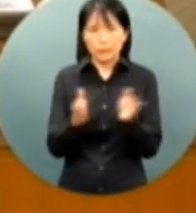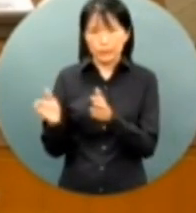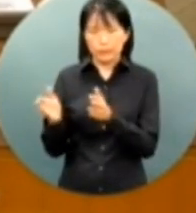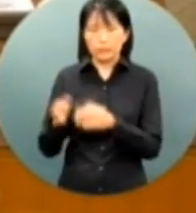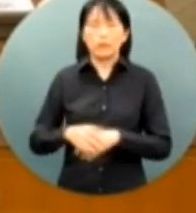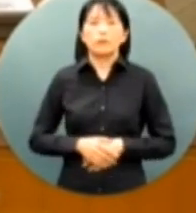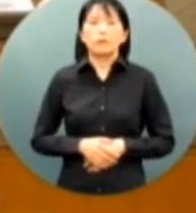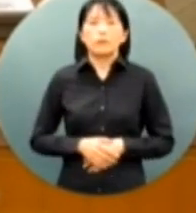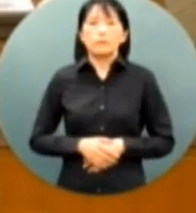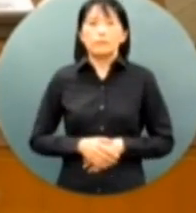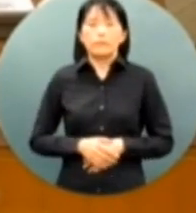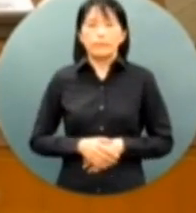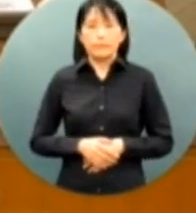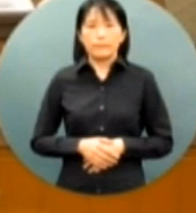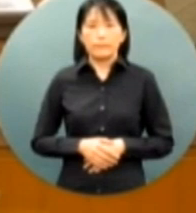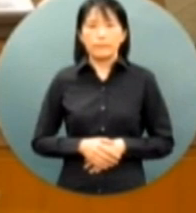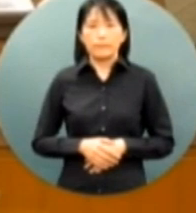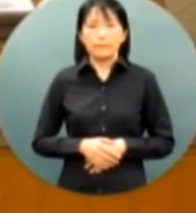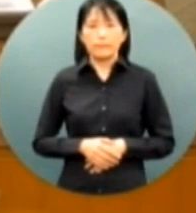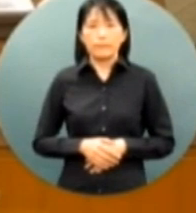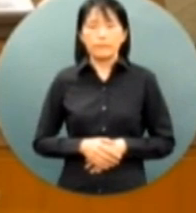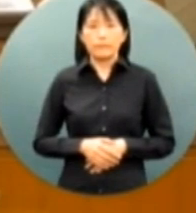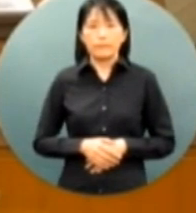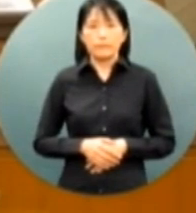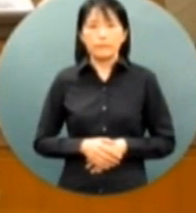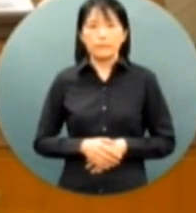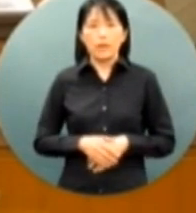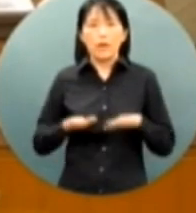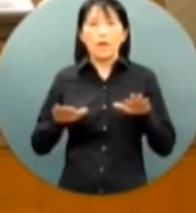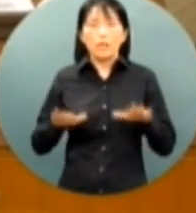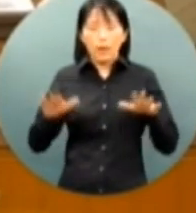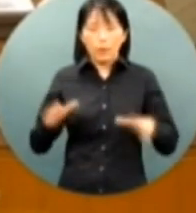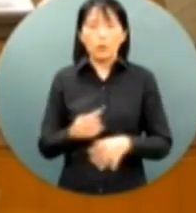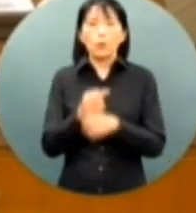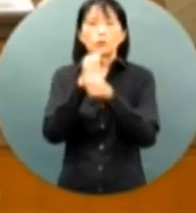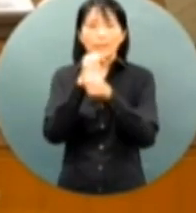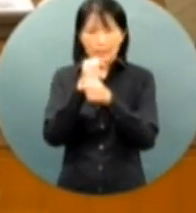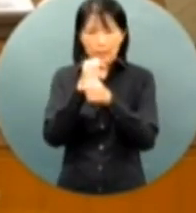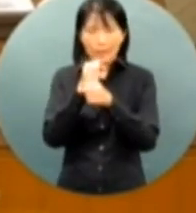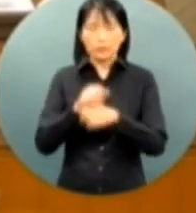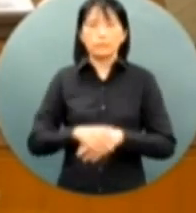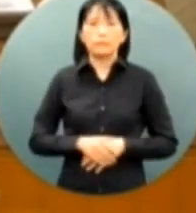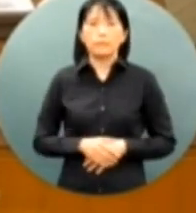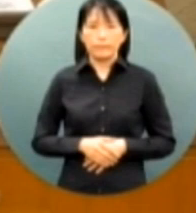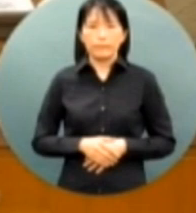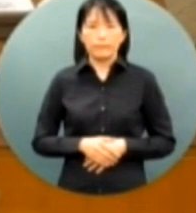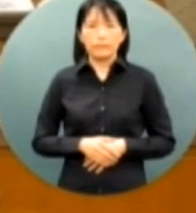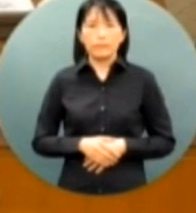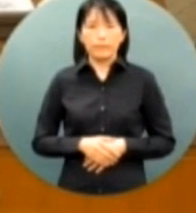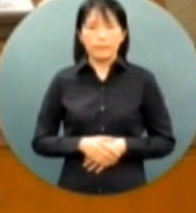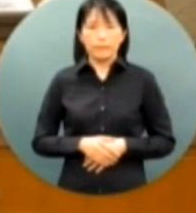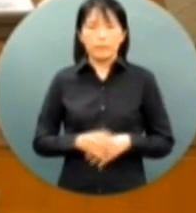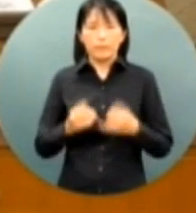でございました。ですから、それは今でも踏襲されているわけでございまして、オンブズパーソ